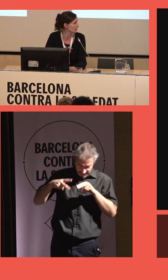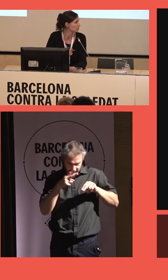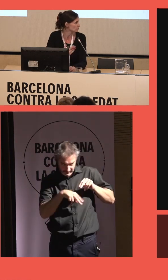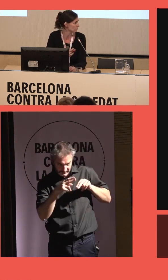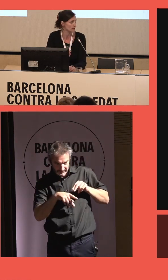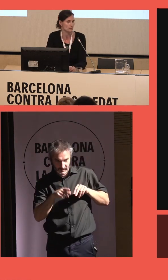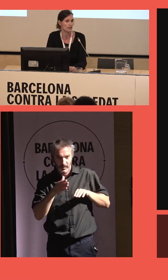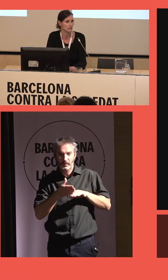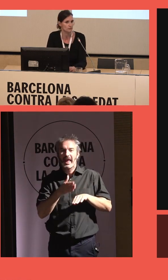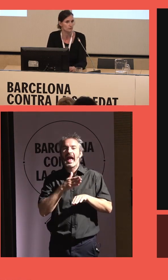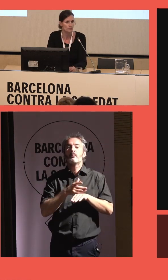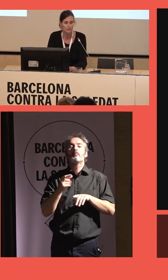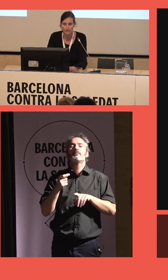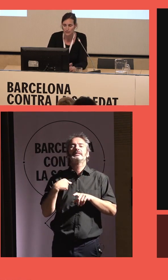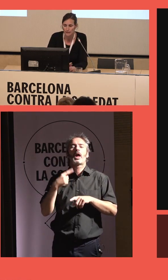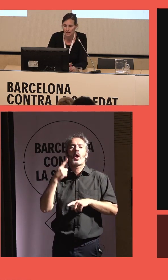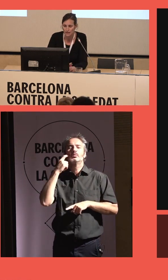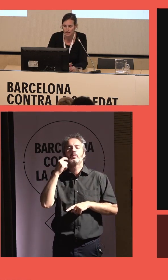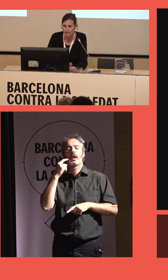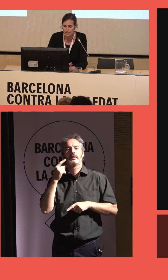a estils perquè ja no estem entrenats